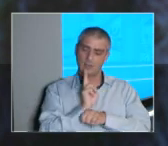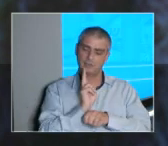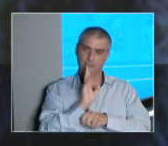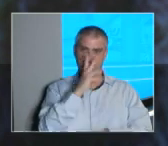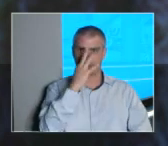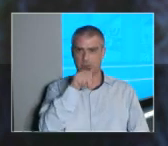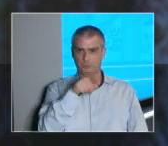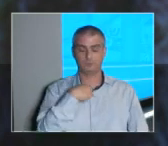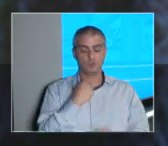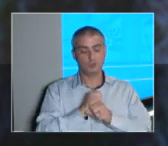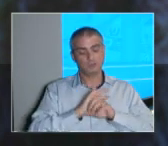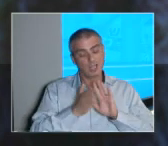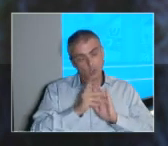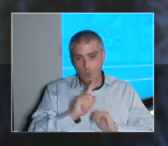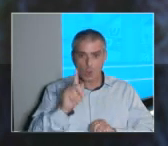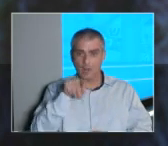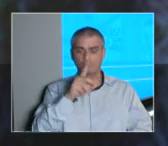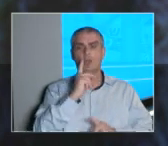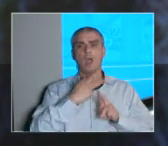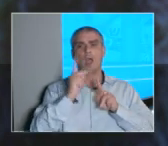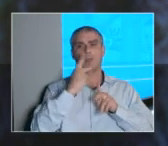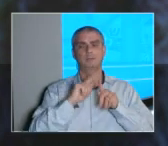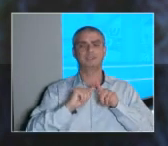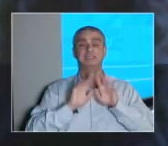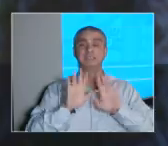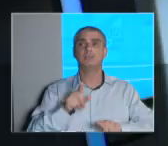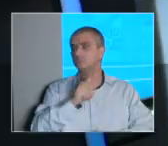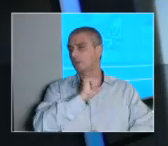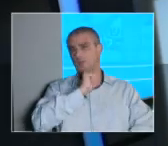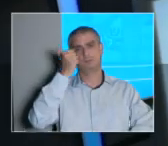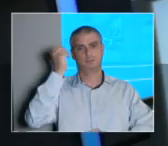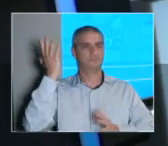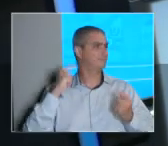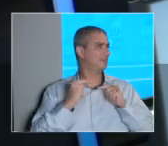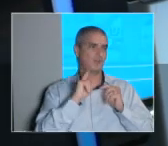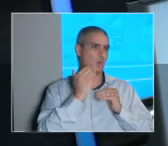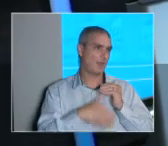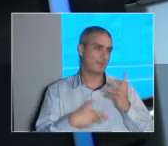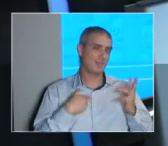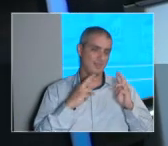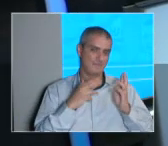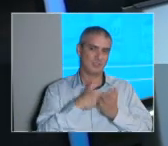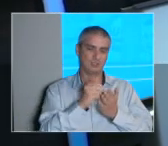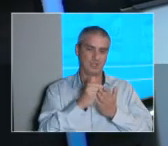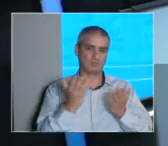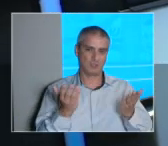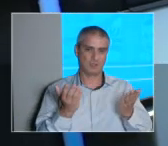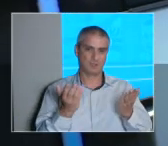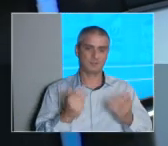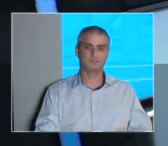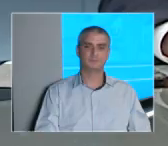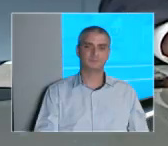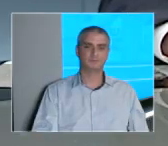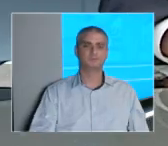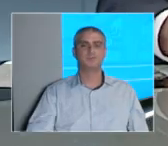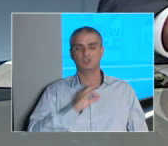בפסילה. אני הייתי עושה הכל לא לסול, פרט לגזענות. גזענות בעיניי זה דבר שכוח הזה כנראה לא ייגמר, נקווה שהוא ימשיך להתנהל ברוח ובאווירה. הוא ישרת את